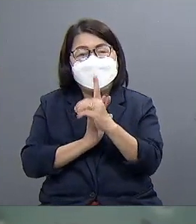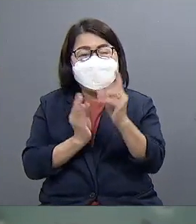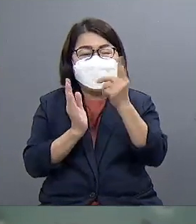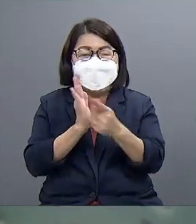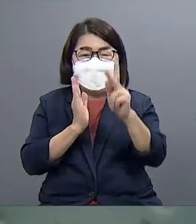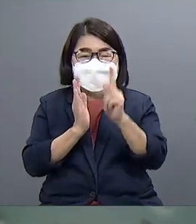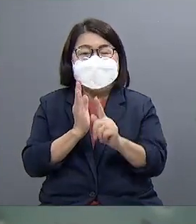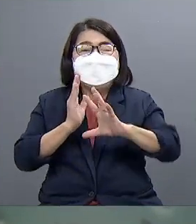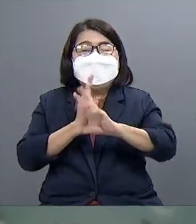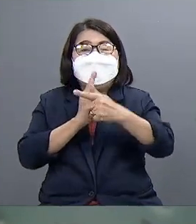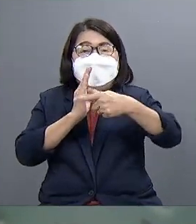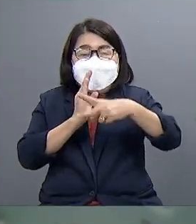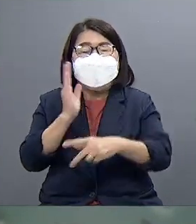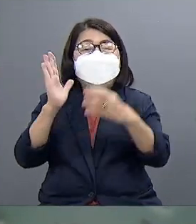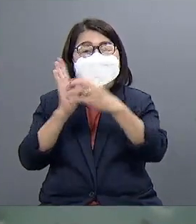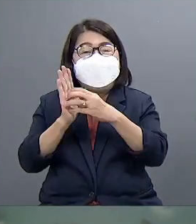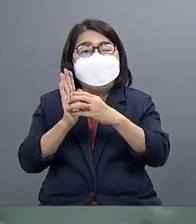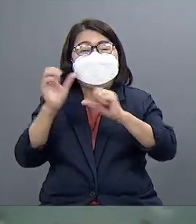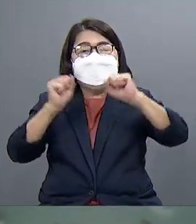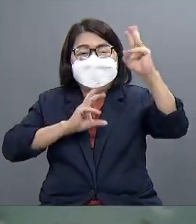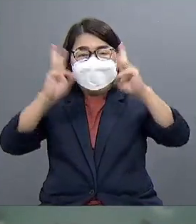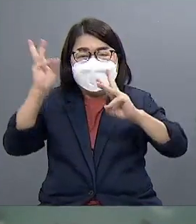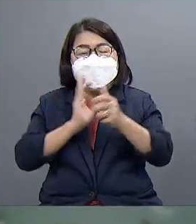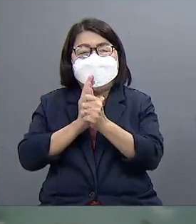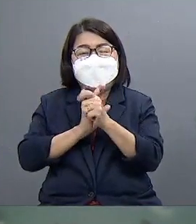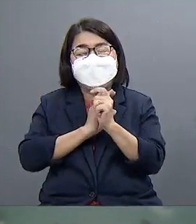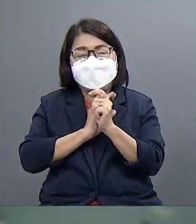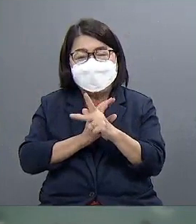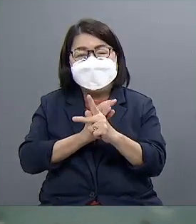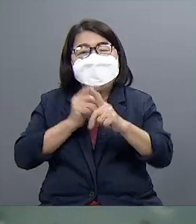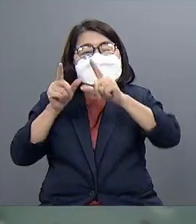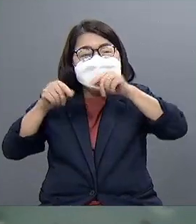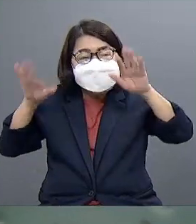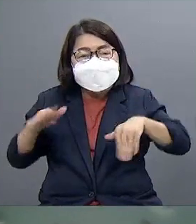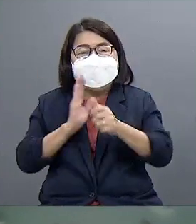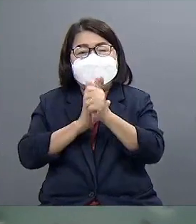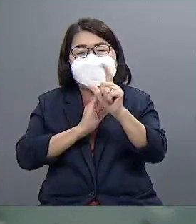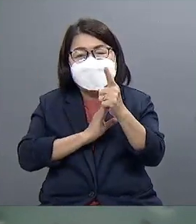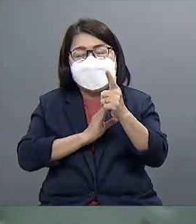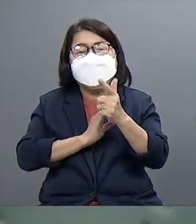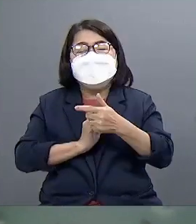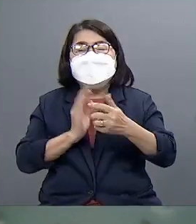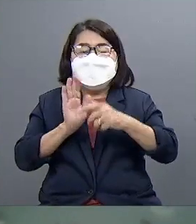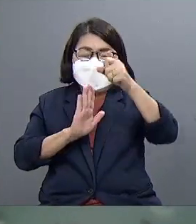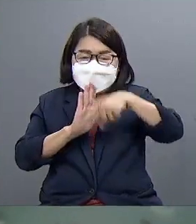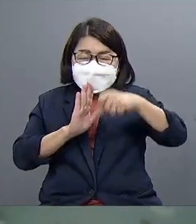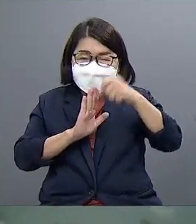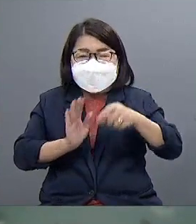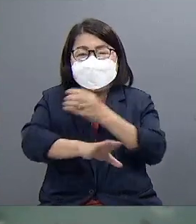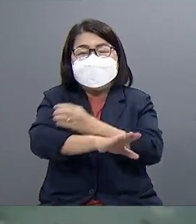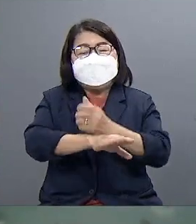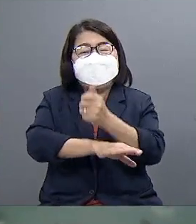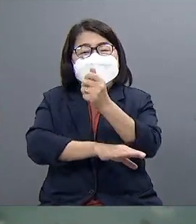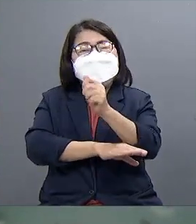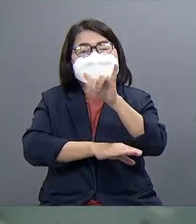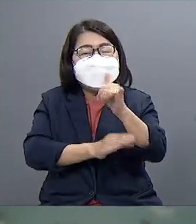นครสวรรค์อุทัยธานีชัยนาทสิงห์บุรีอ่างทองสุพรรณบุรีพระนครศรีอยุธยาผู้ร่วมมาถึงกรุงเทพฯและปริมณฑลด้วยนะ